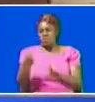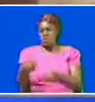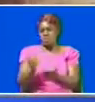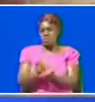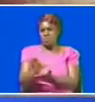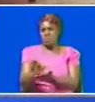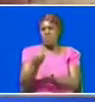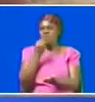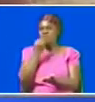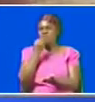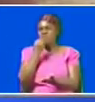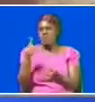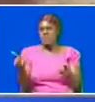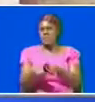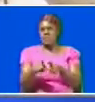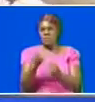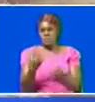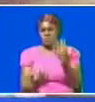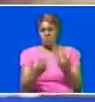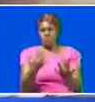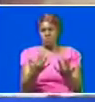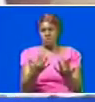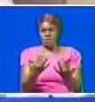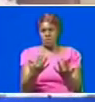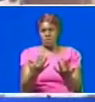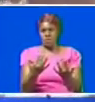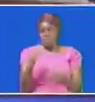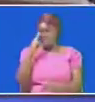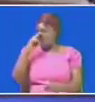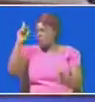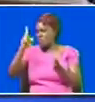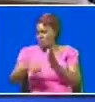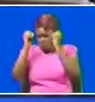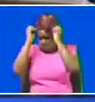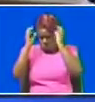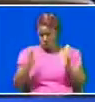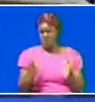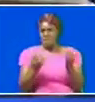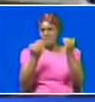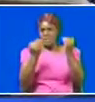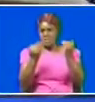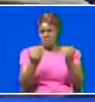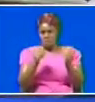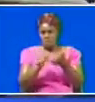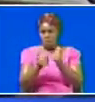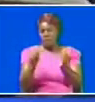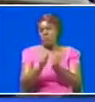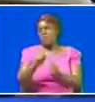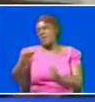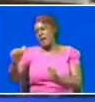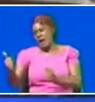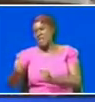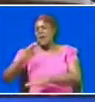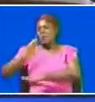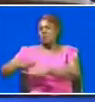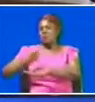ufadhili wa chakula pasi na wapishi au kuni. Kinaani kwamba wanafunzi hao watahitajika kushindana na wenzao walio kwenye